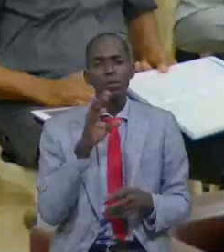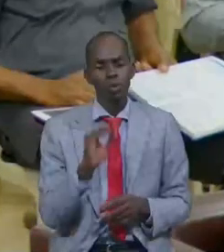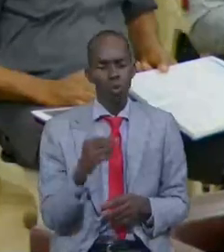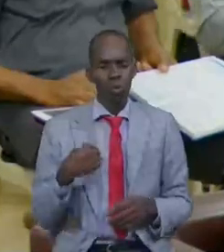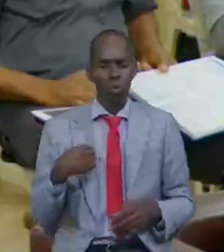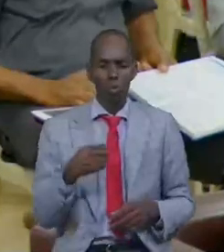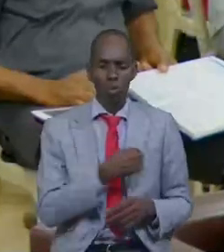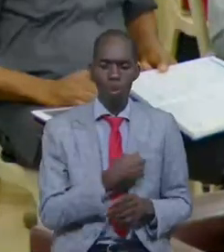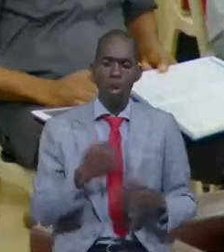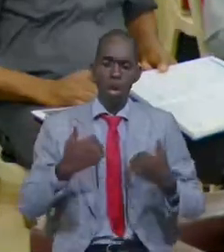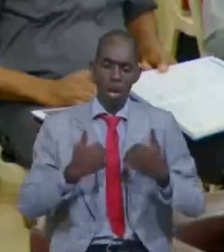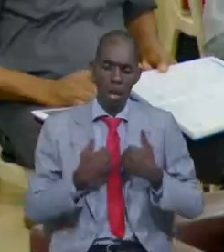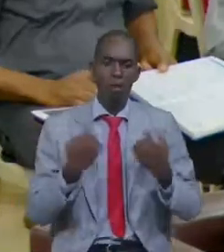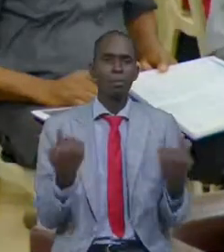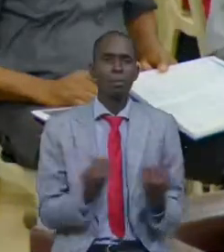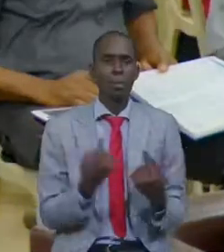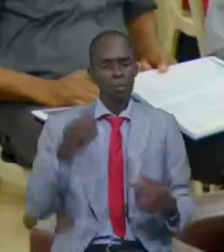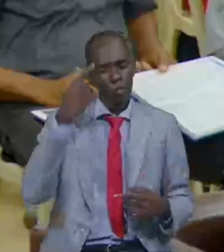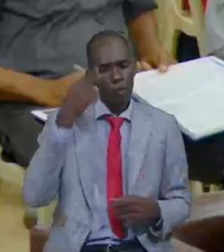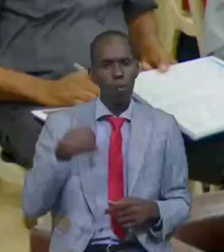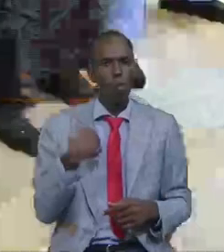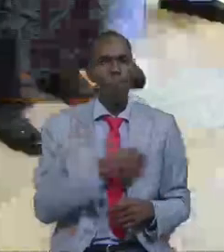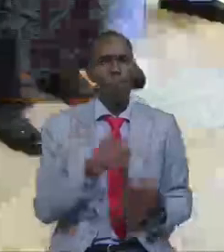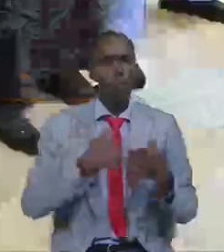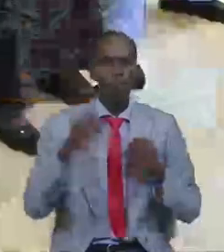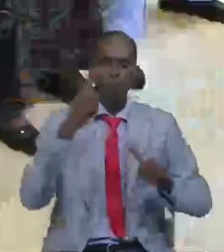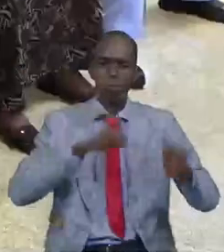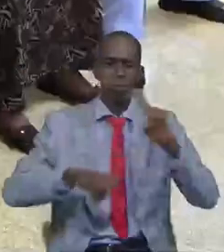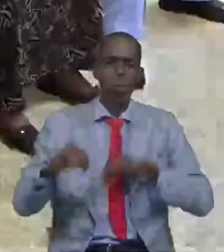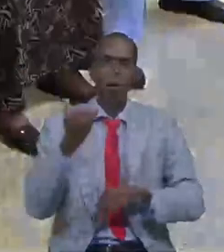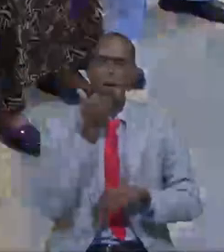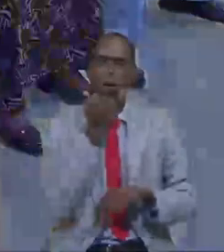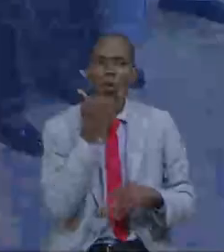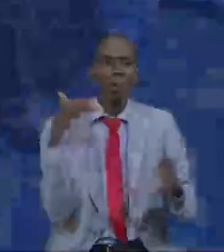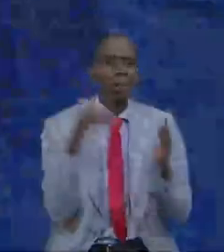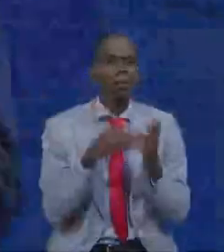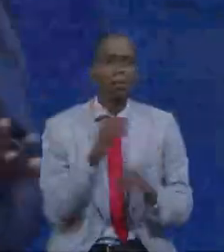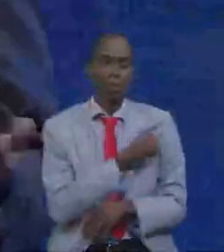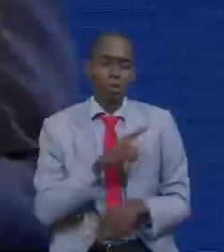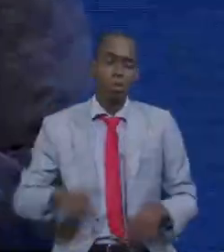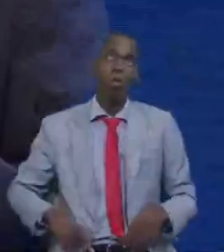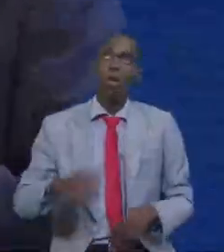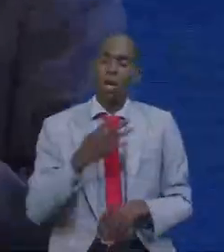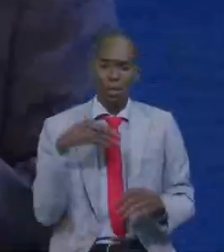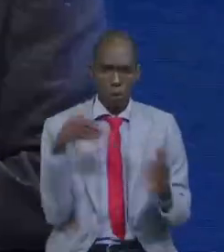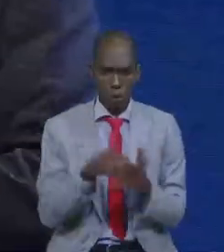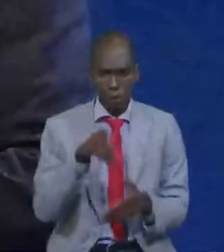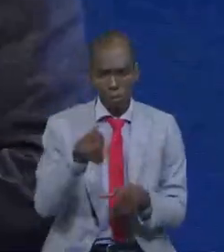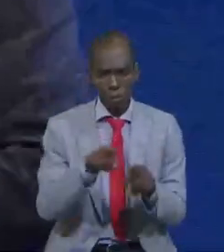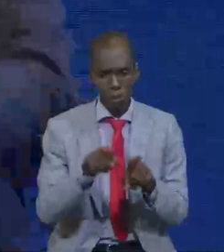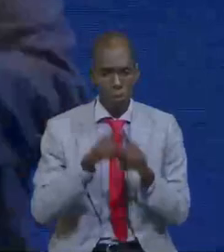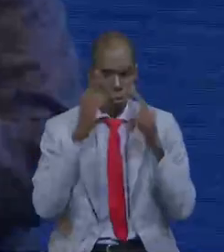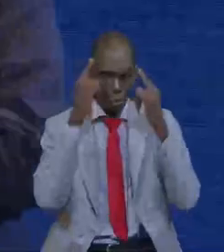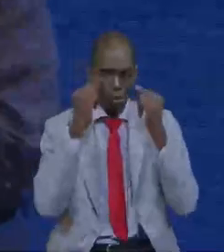Ils ont dit, nous avons péché contre l'Éternel. Nous avons parlé contre l'Éternel, contre toi. Prie